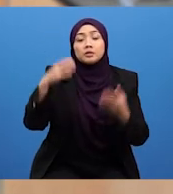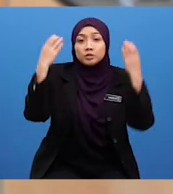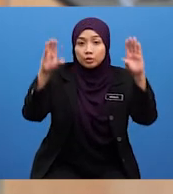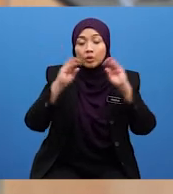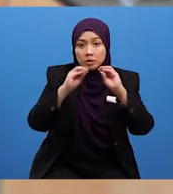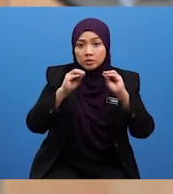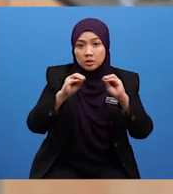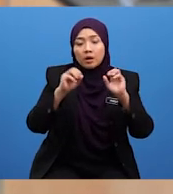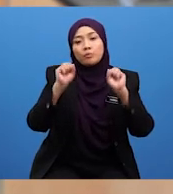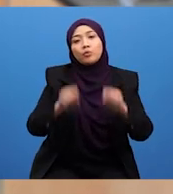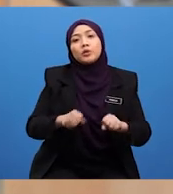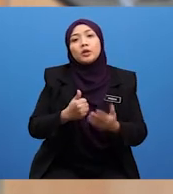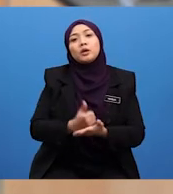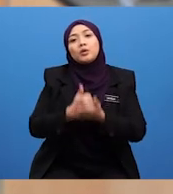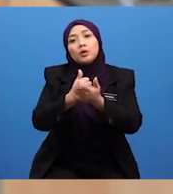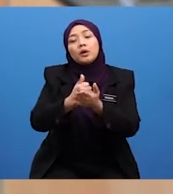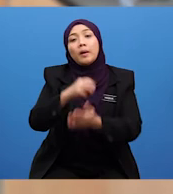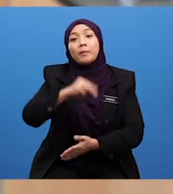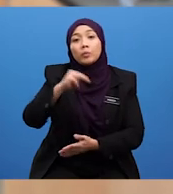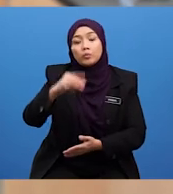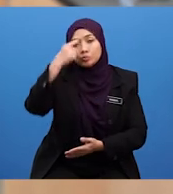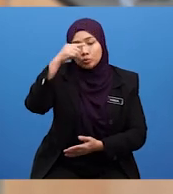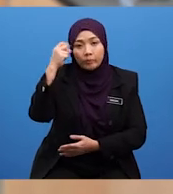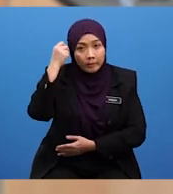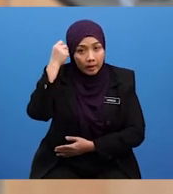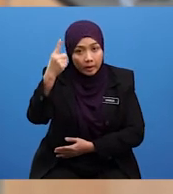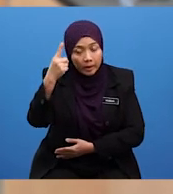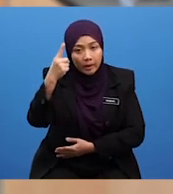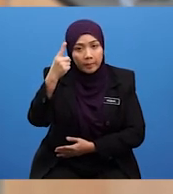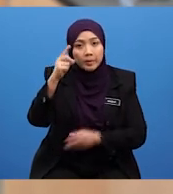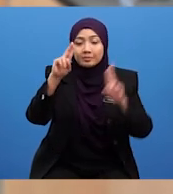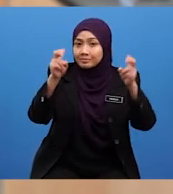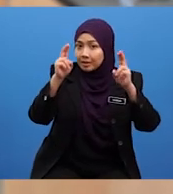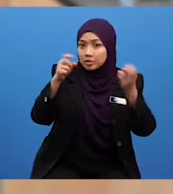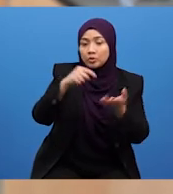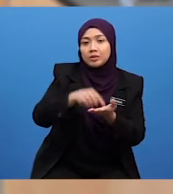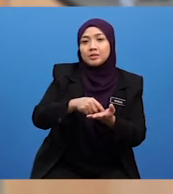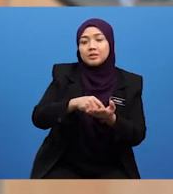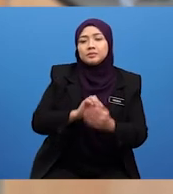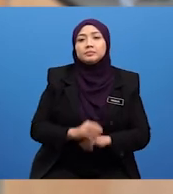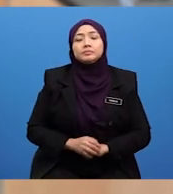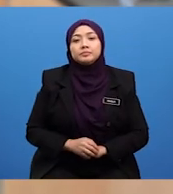ini dapat membantu murid-murid untuk memahami topik ini dengan